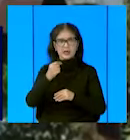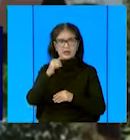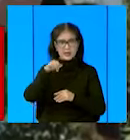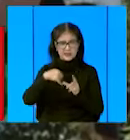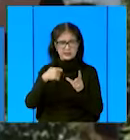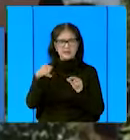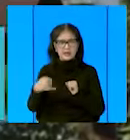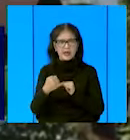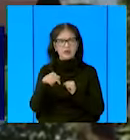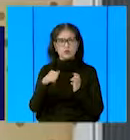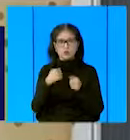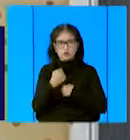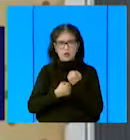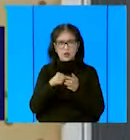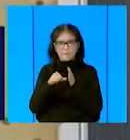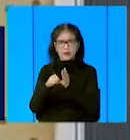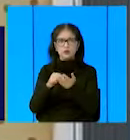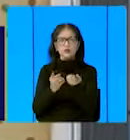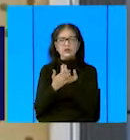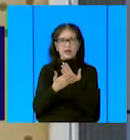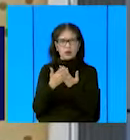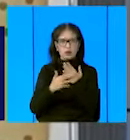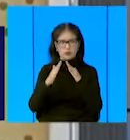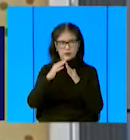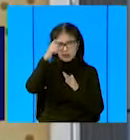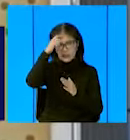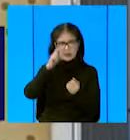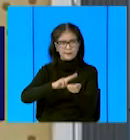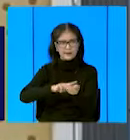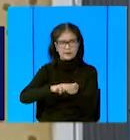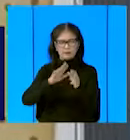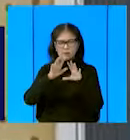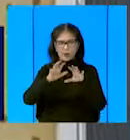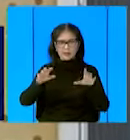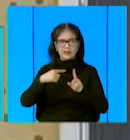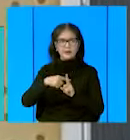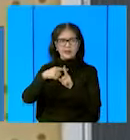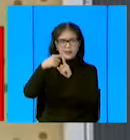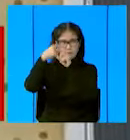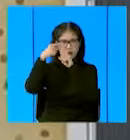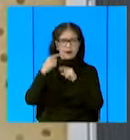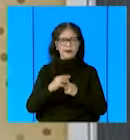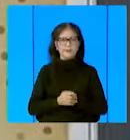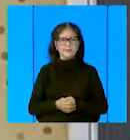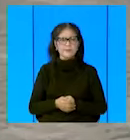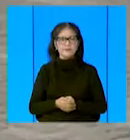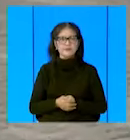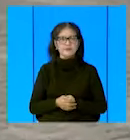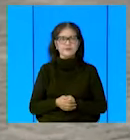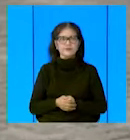masih berupaya membantu merawat para pasien yang setiap harinya bertambah. Dari Kabupaten Banjar, Kalimantan Selatan, Sairi